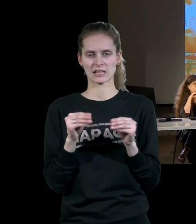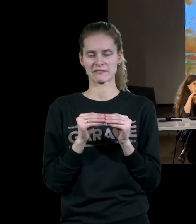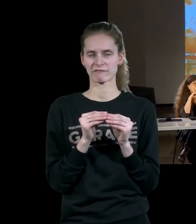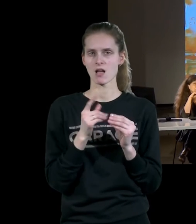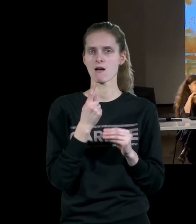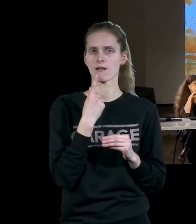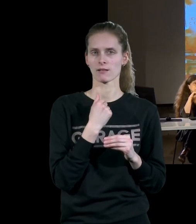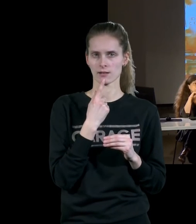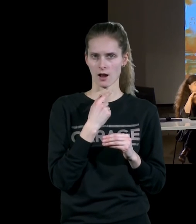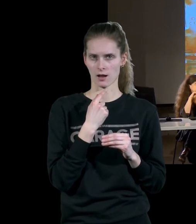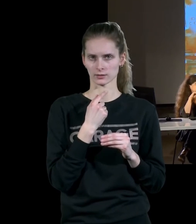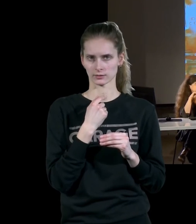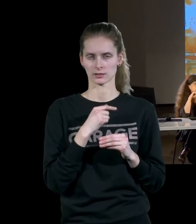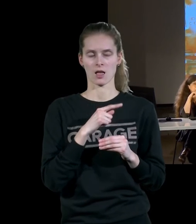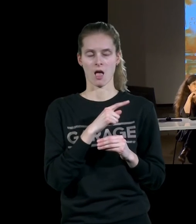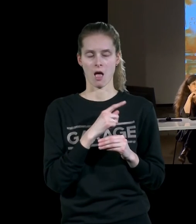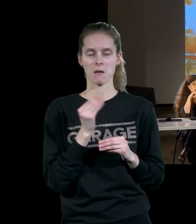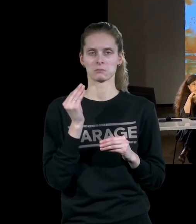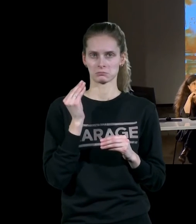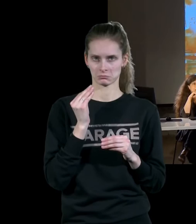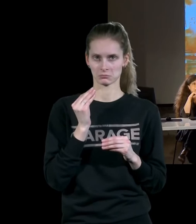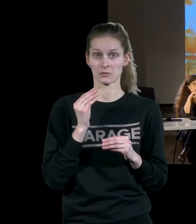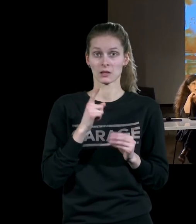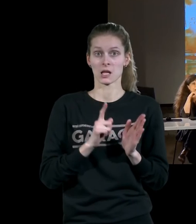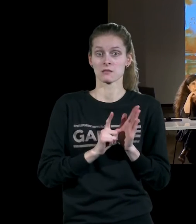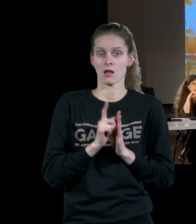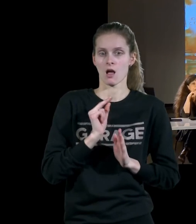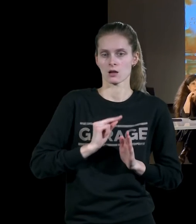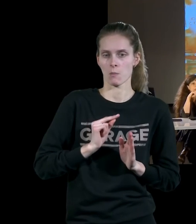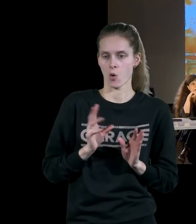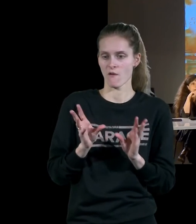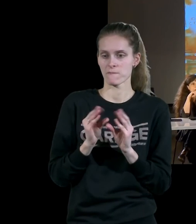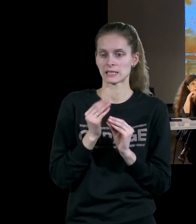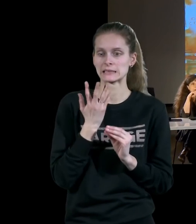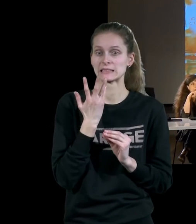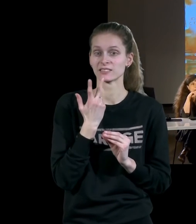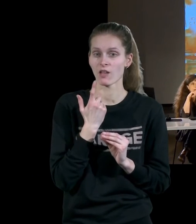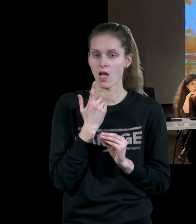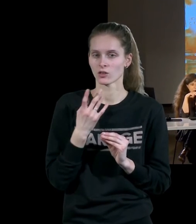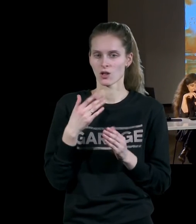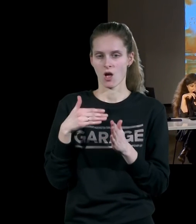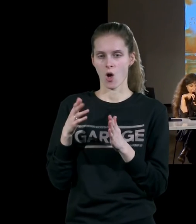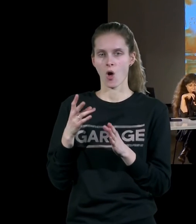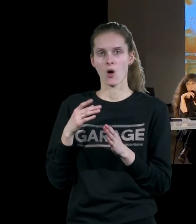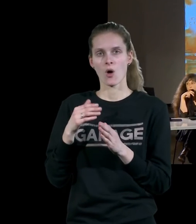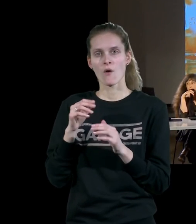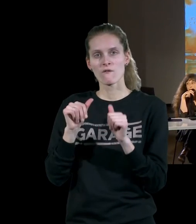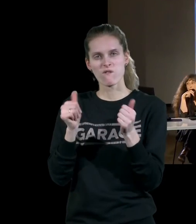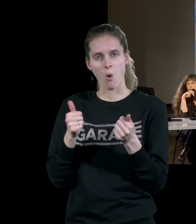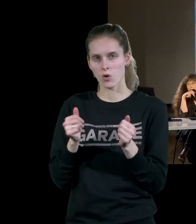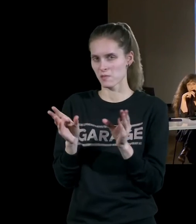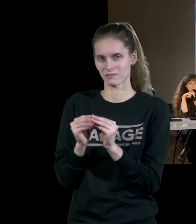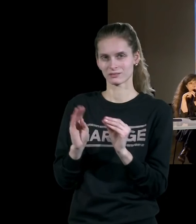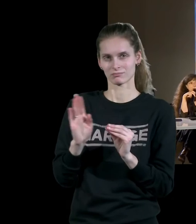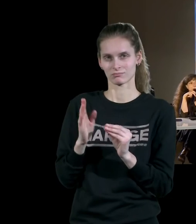абстрактные экспрессионисты делают следующий шаг. Они начинают работать с цветом, который не привязан ни к какой форме. Собственно говоря, то, что он делает,